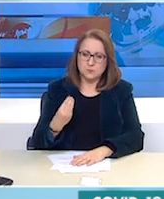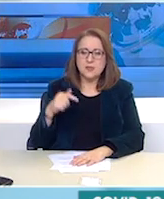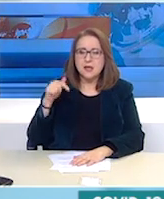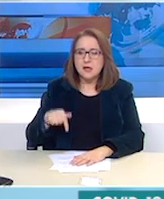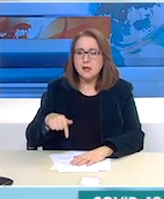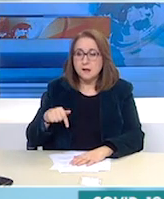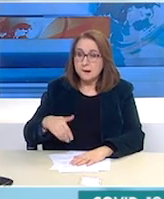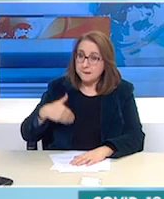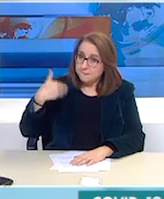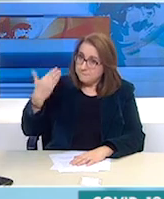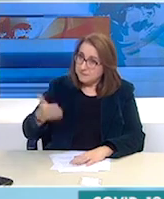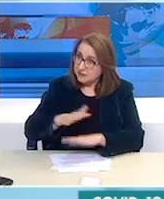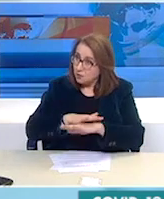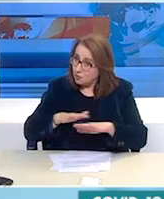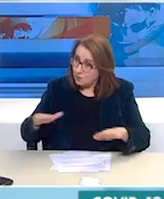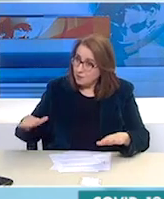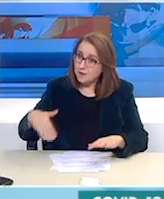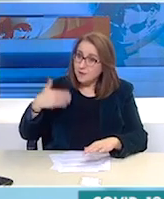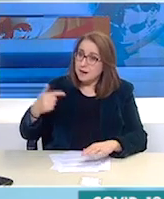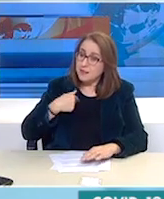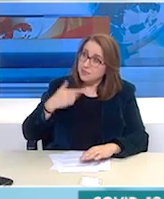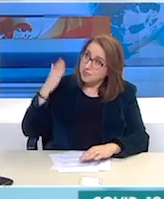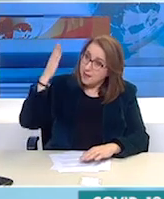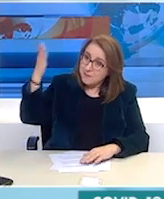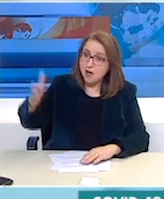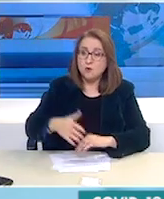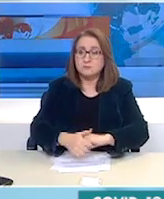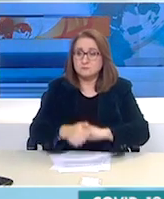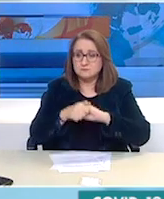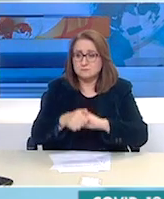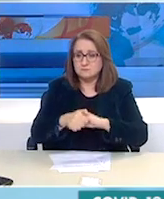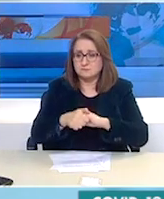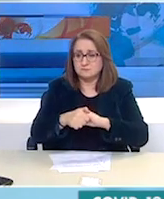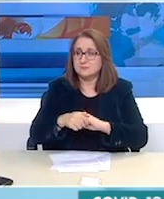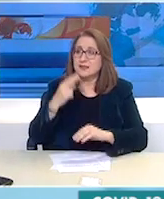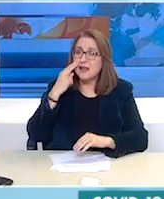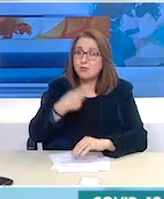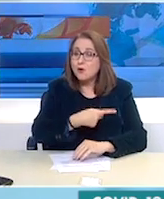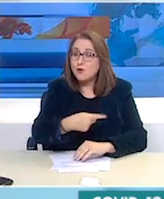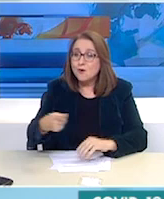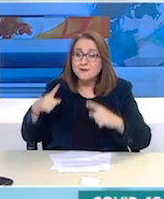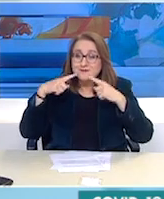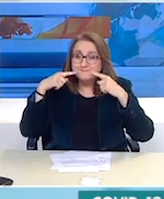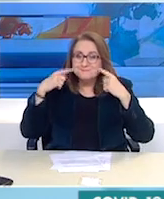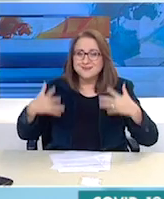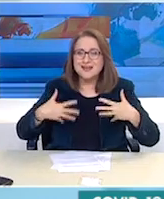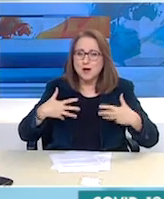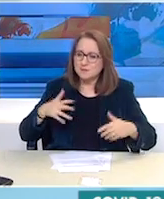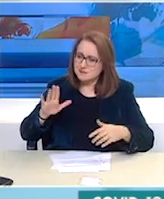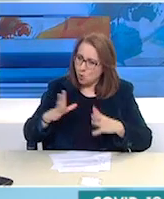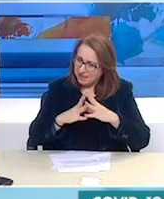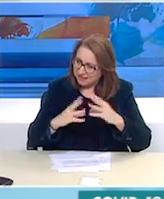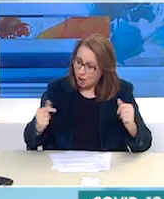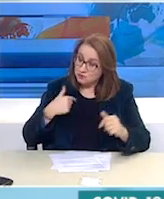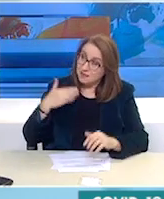του εφιάλτη θα βρεθώ ξανά κοντά τους για να τους φίξω από κοντά το χέρι και να δω τα χαμογελαστά πρόσωπα περήφανων πολιτών. Τέλος,